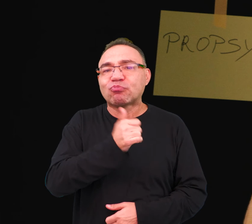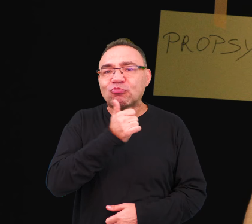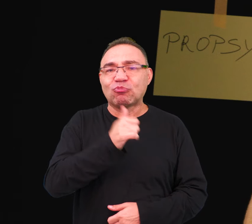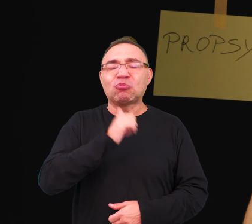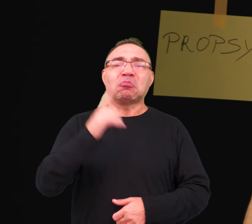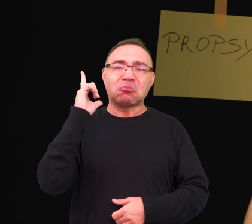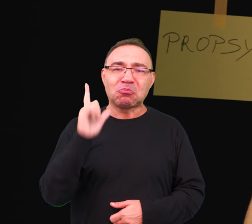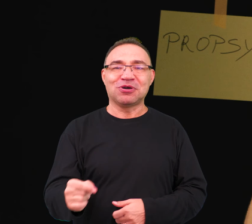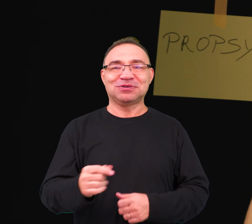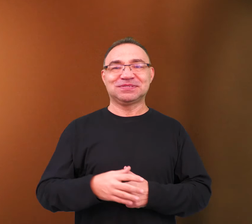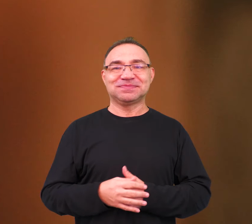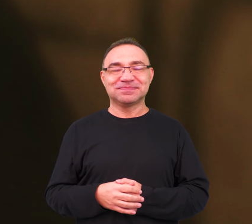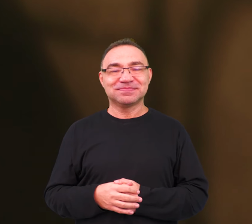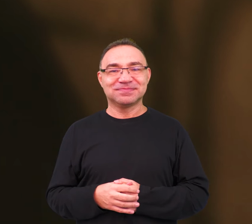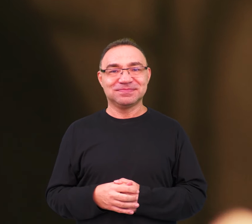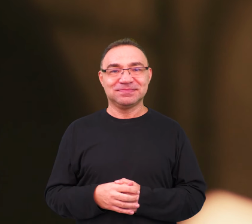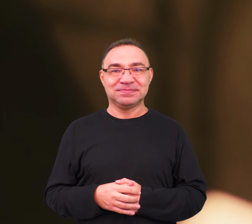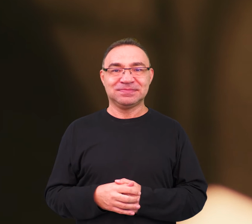śmierć, poszłam.